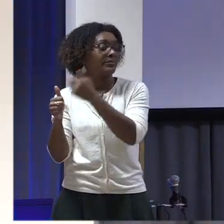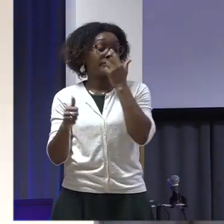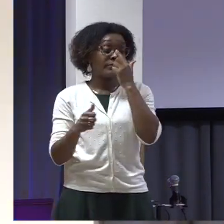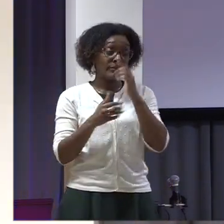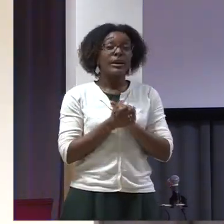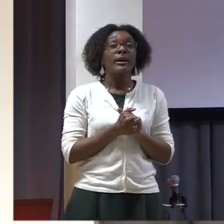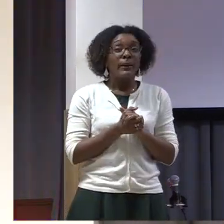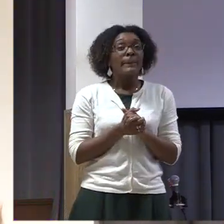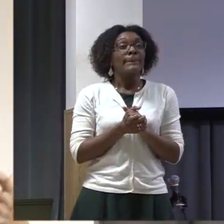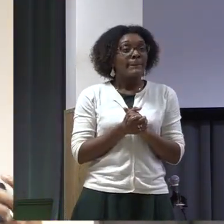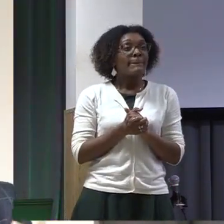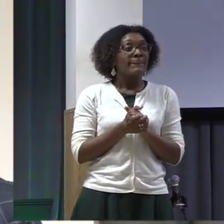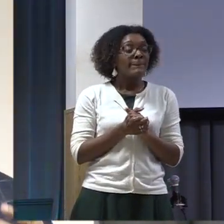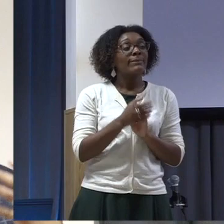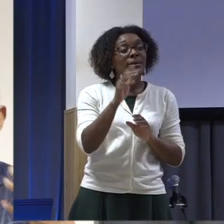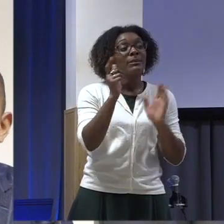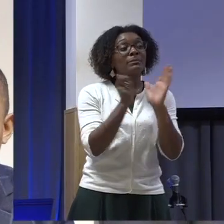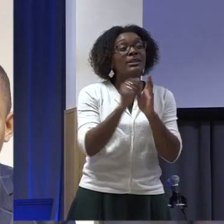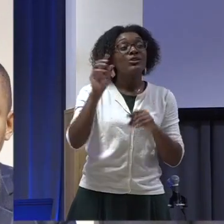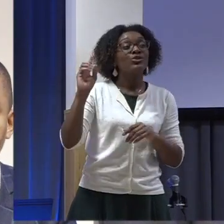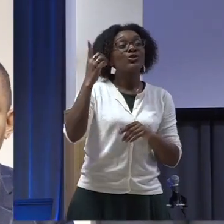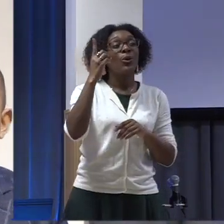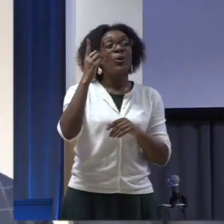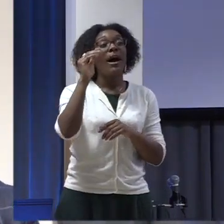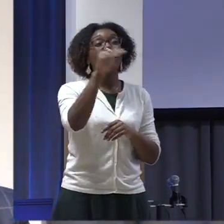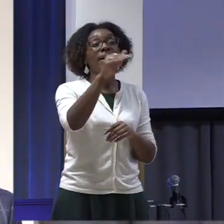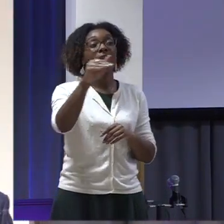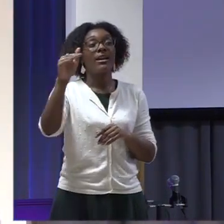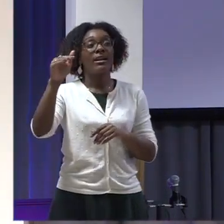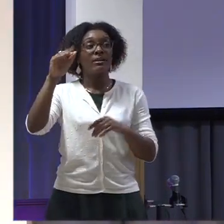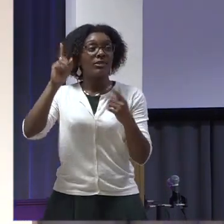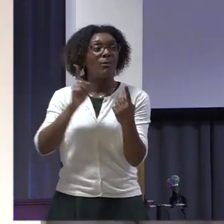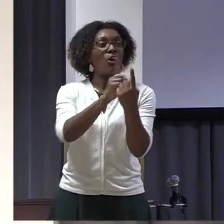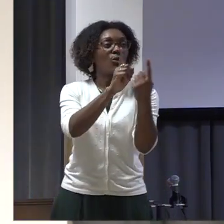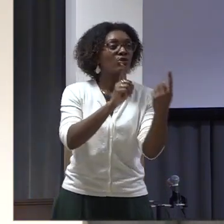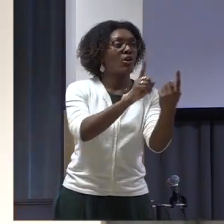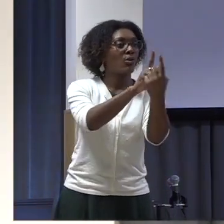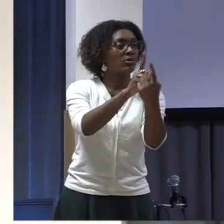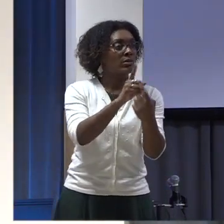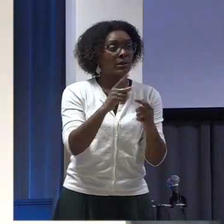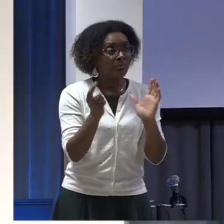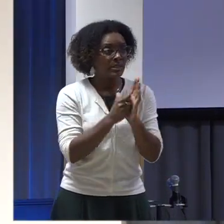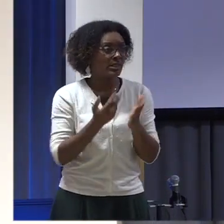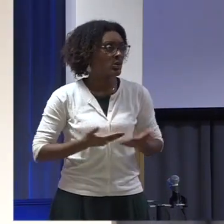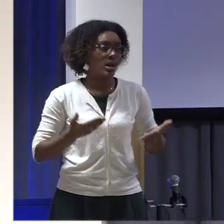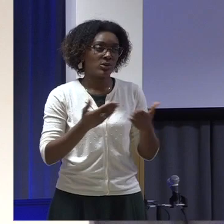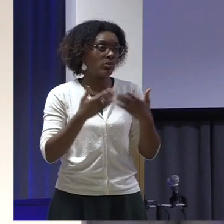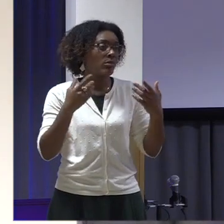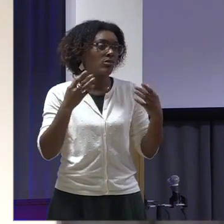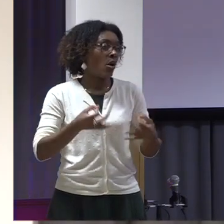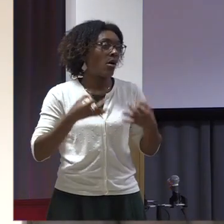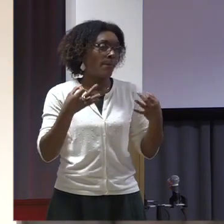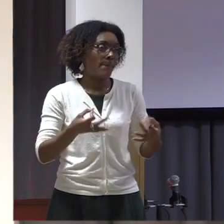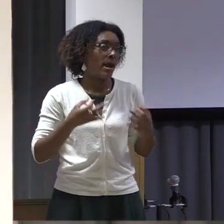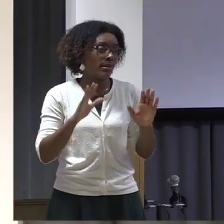dieu se passe dans les moments ordinaires je vais me répéter dieu nous visite dans